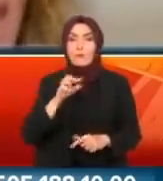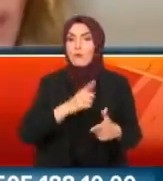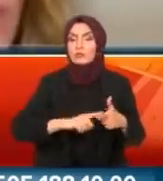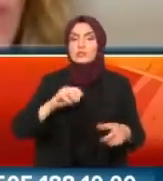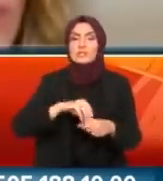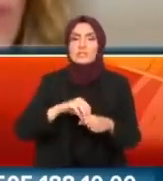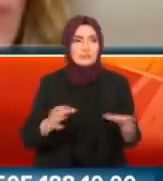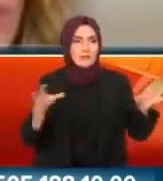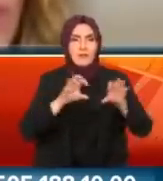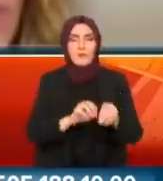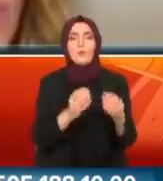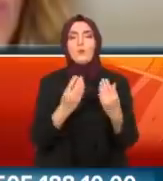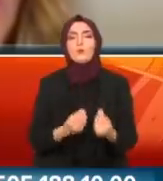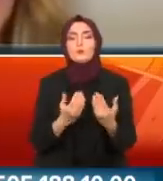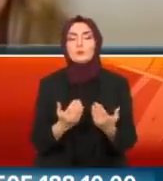geldi.